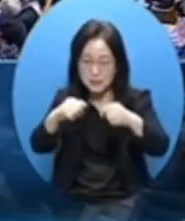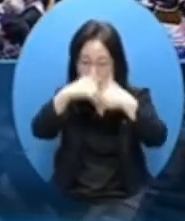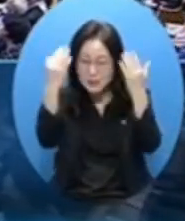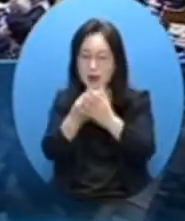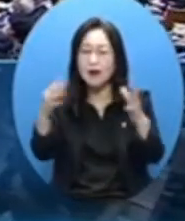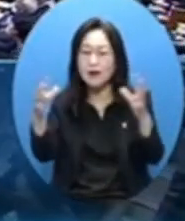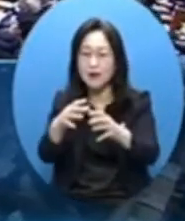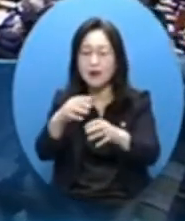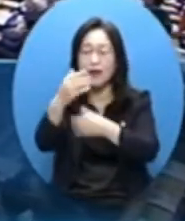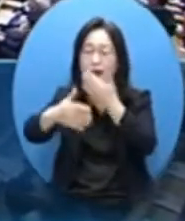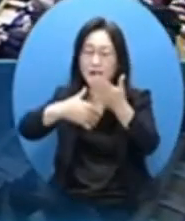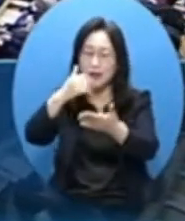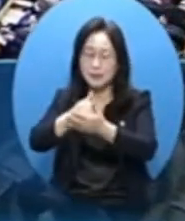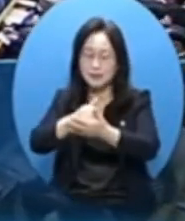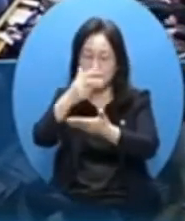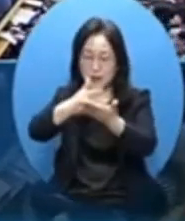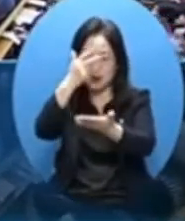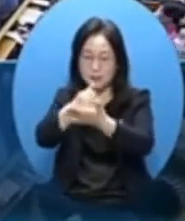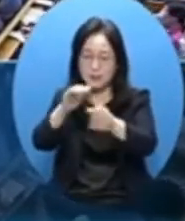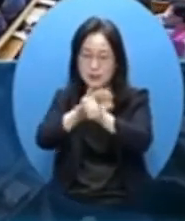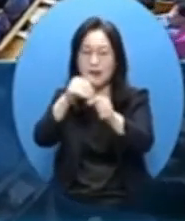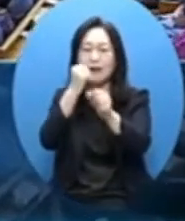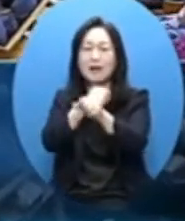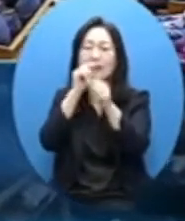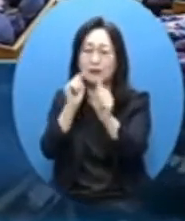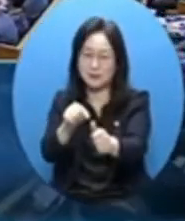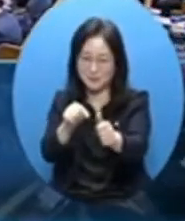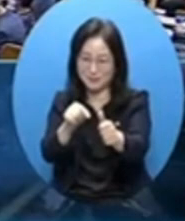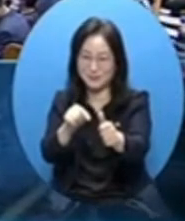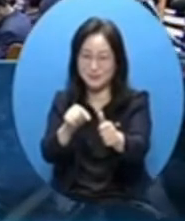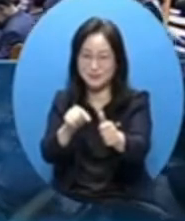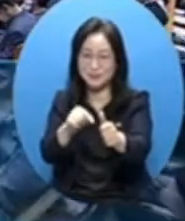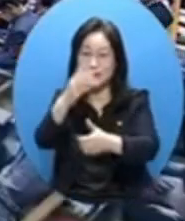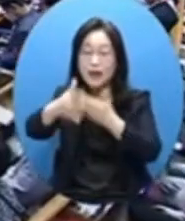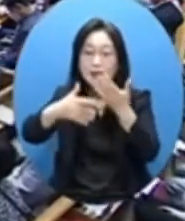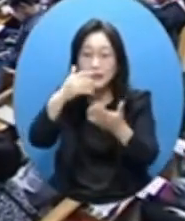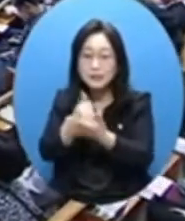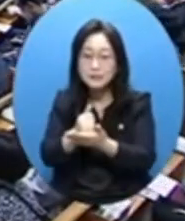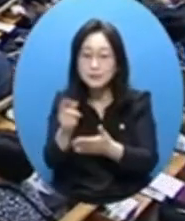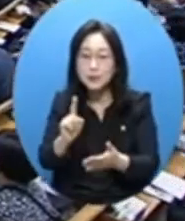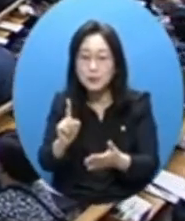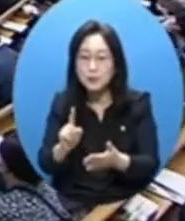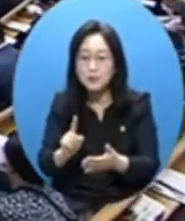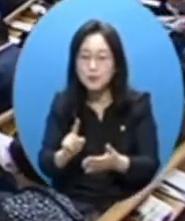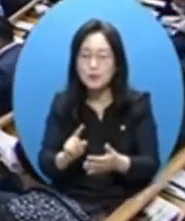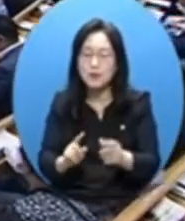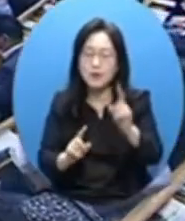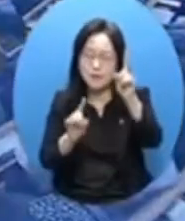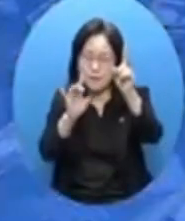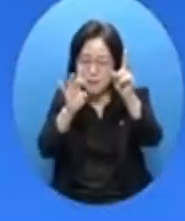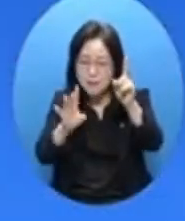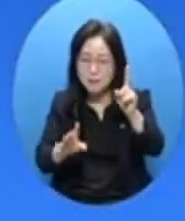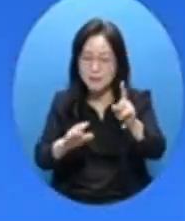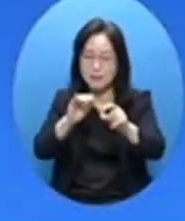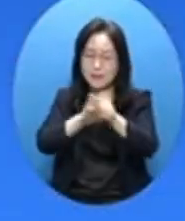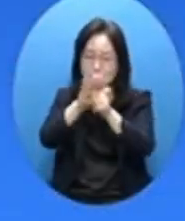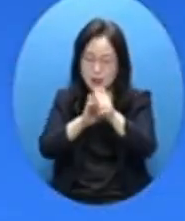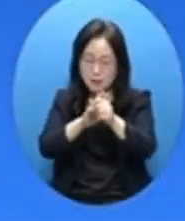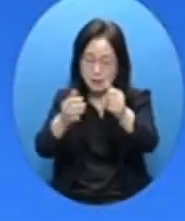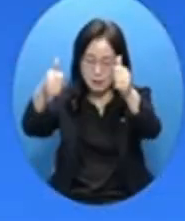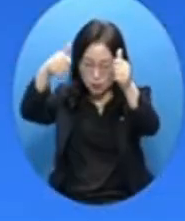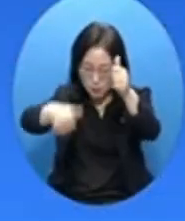하나님을 내 하나님 야훼를 사랑하라 하나님은 우리의 유일한 사랑과 경배의 대상이